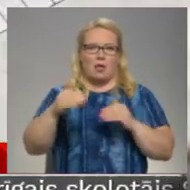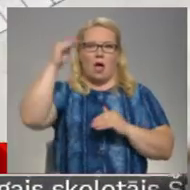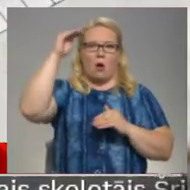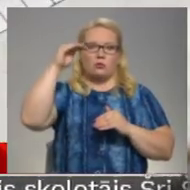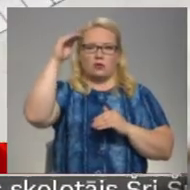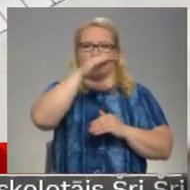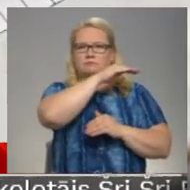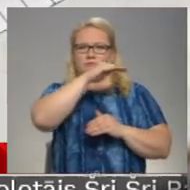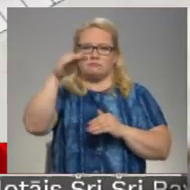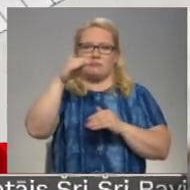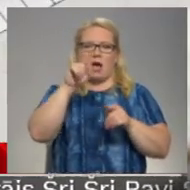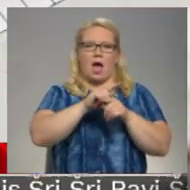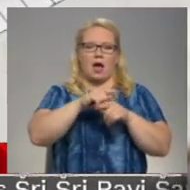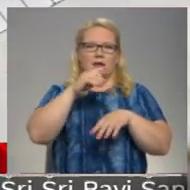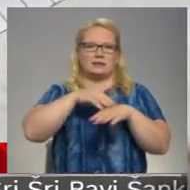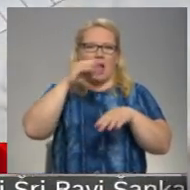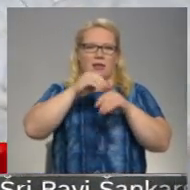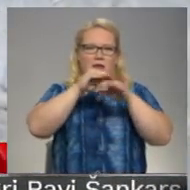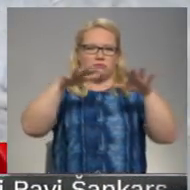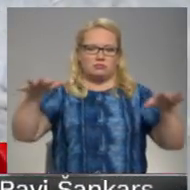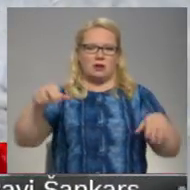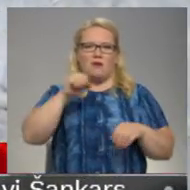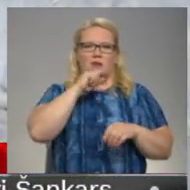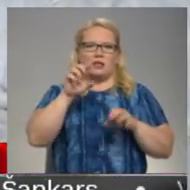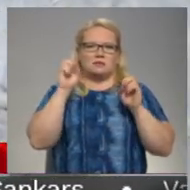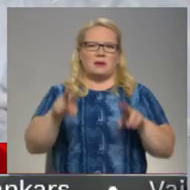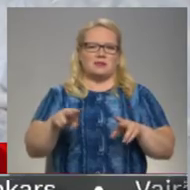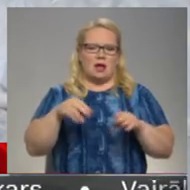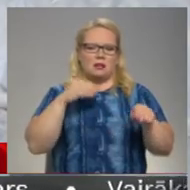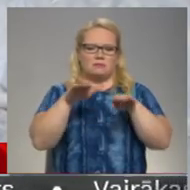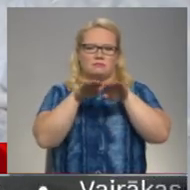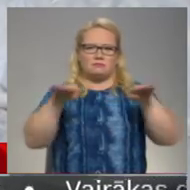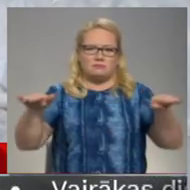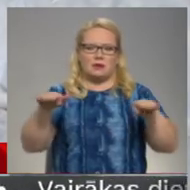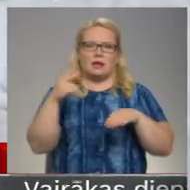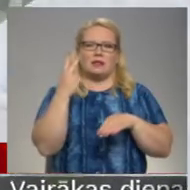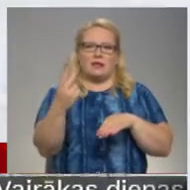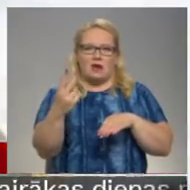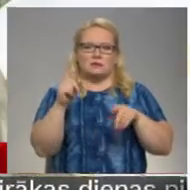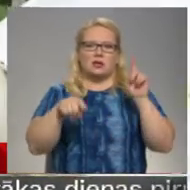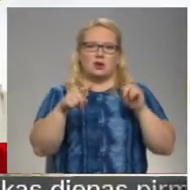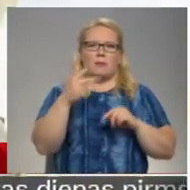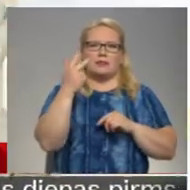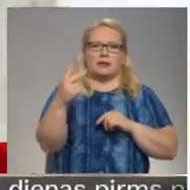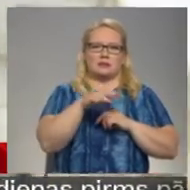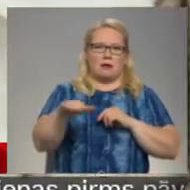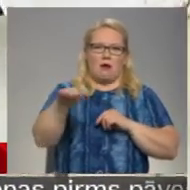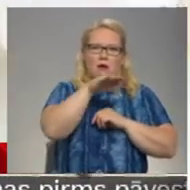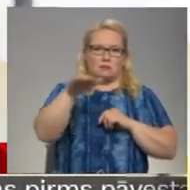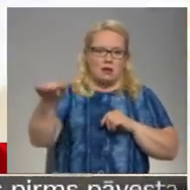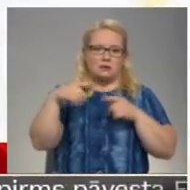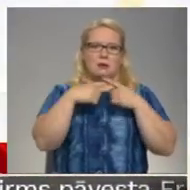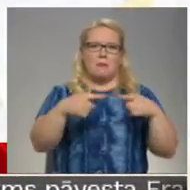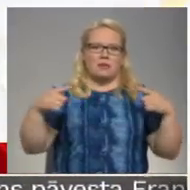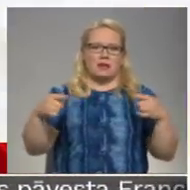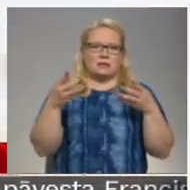plakne pārklāta ar skaidām, pēc tam tas pārklāts ar geotekstilu, kas vietām sniega kalnu sēdz divās, bet citviet pat trijās kārtās. Materiāls